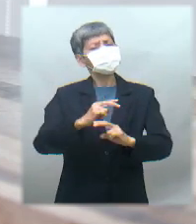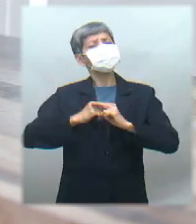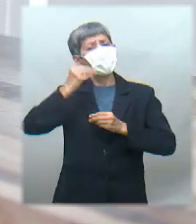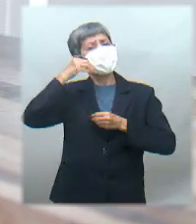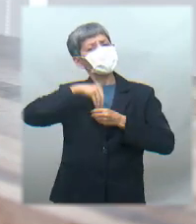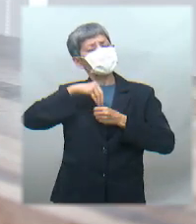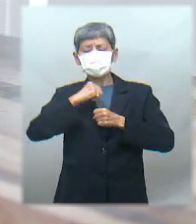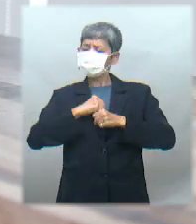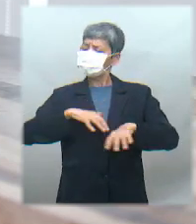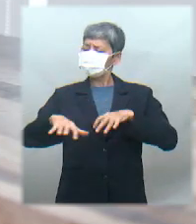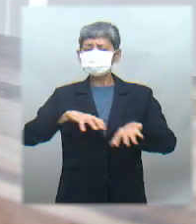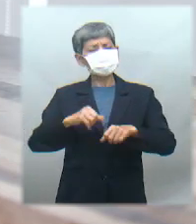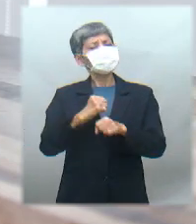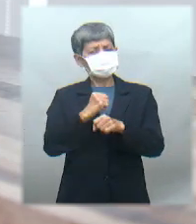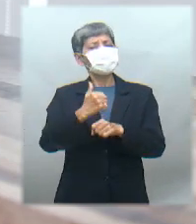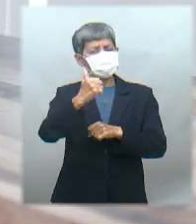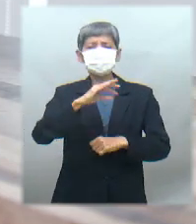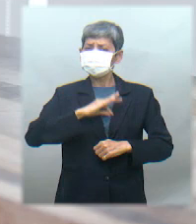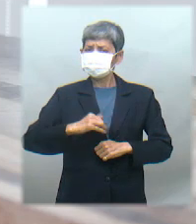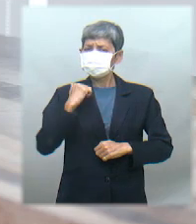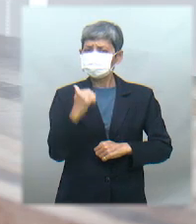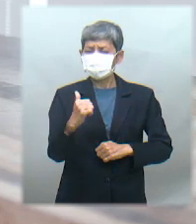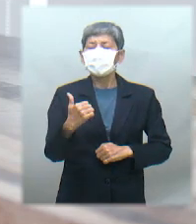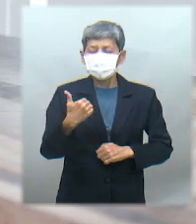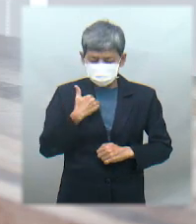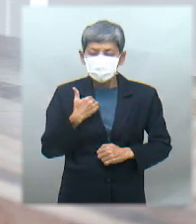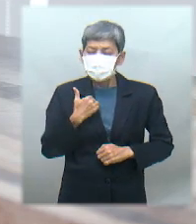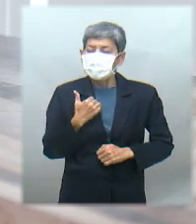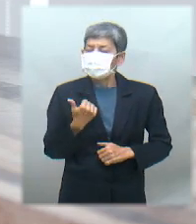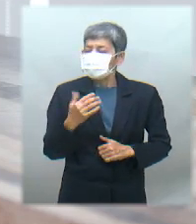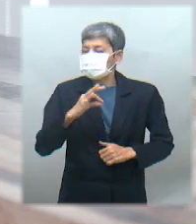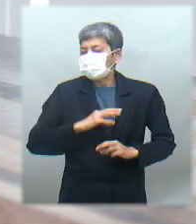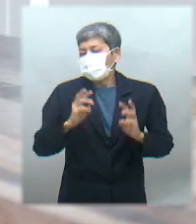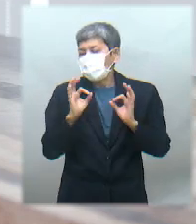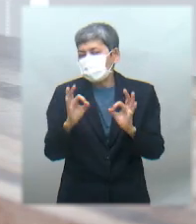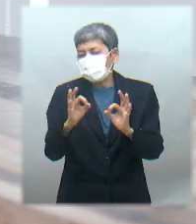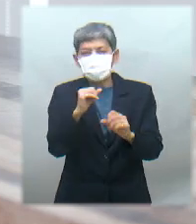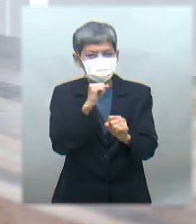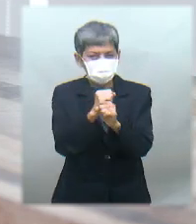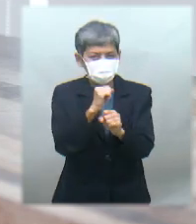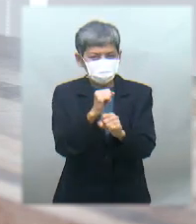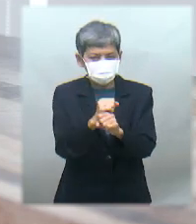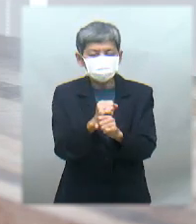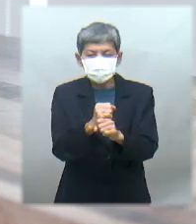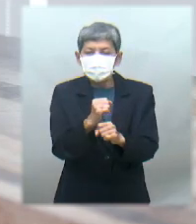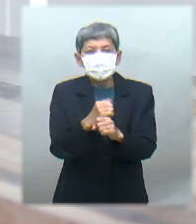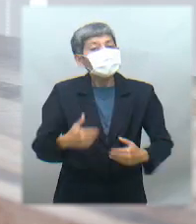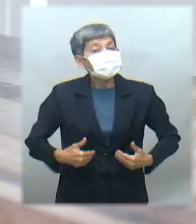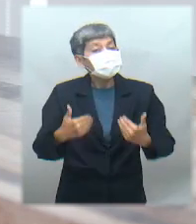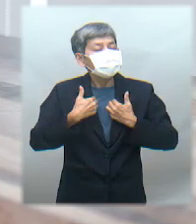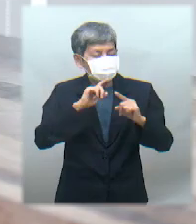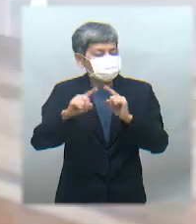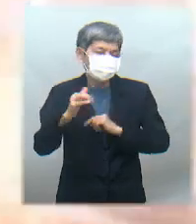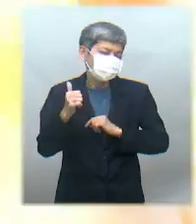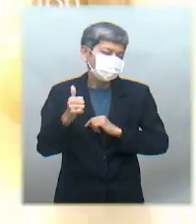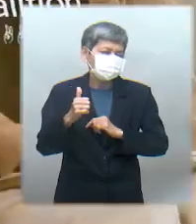จัการตเองได้ดีและมีเวลาค่อนข้างเยอะจากในการทำงานเร Alertใช้ชีวิตต่